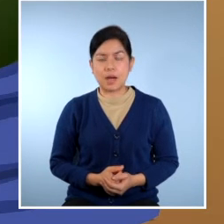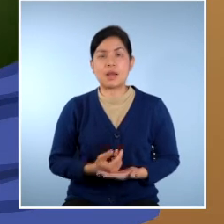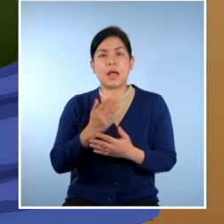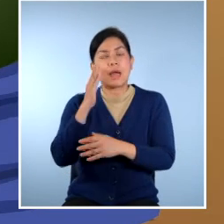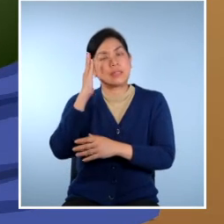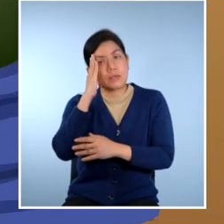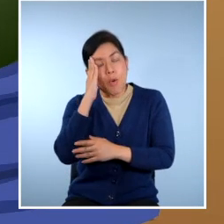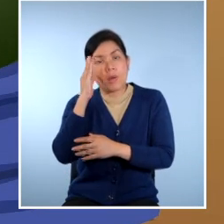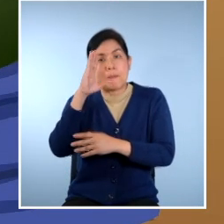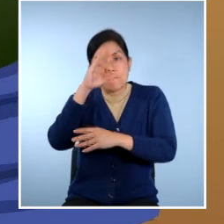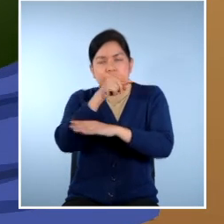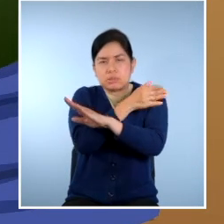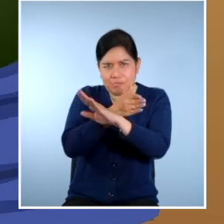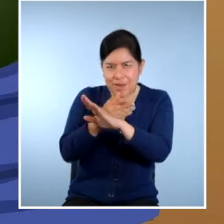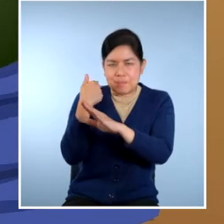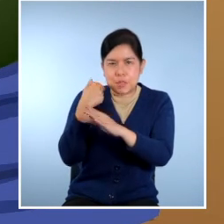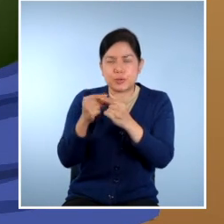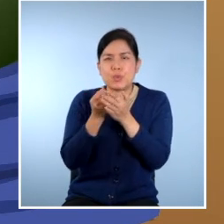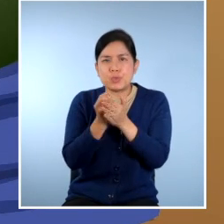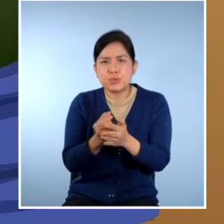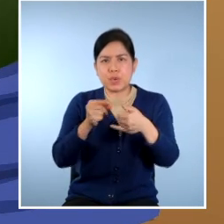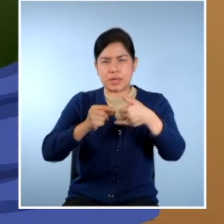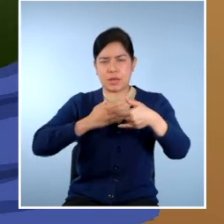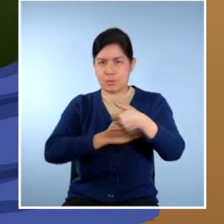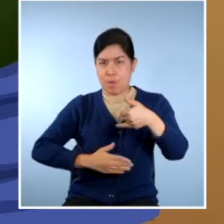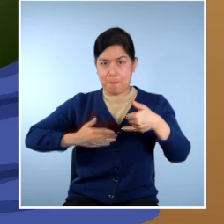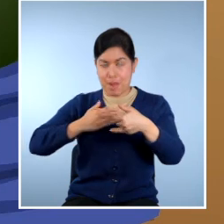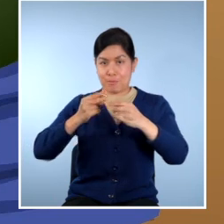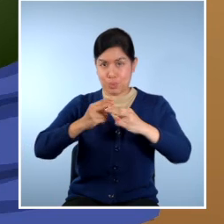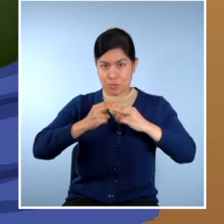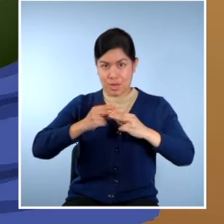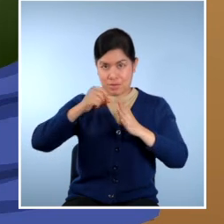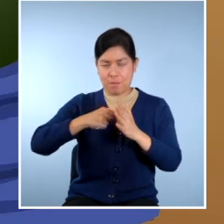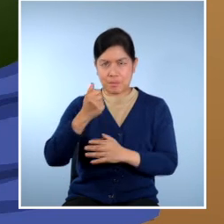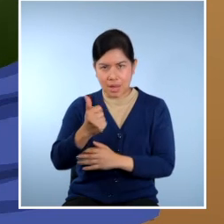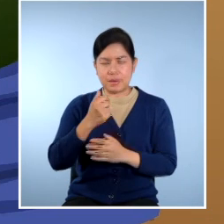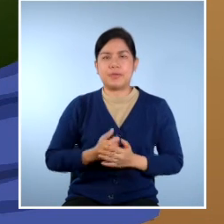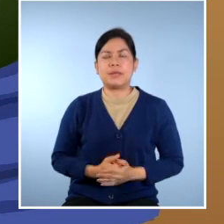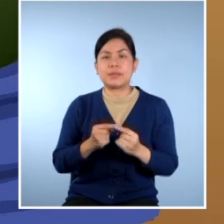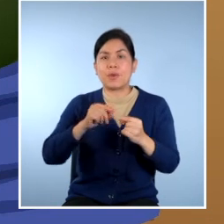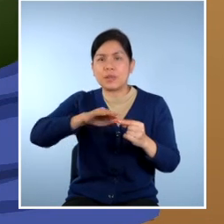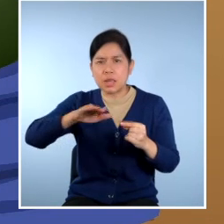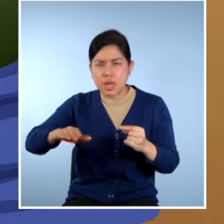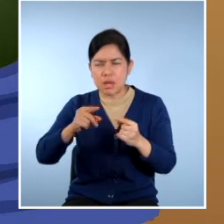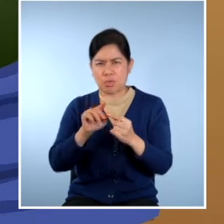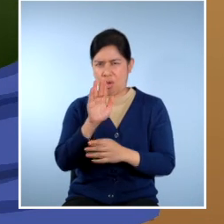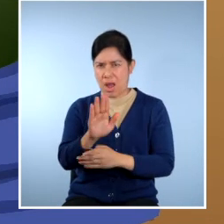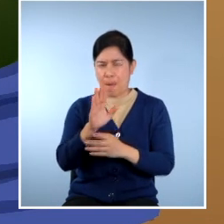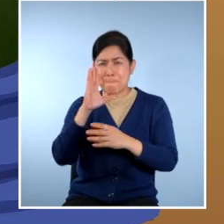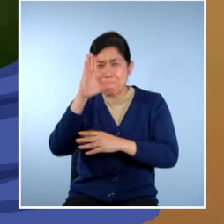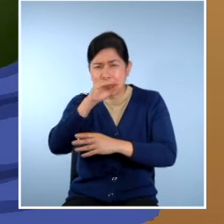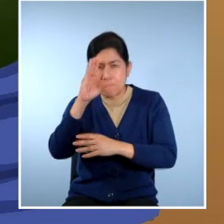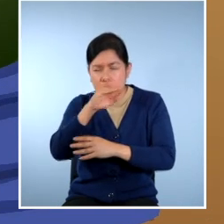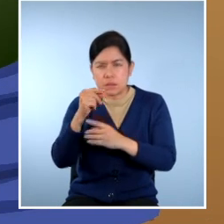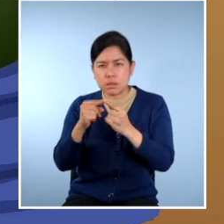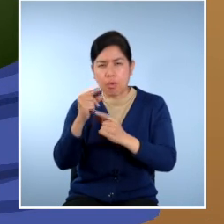การนอนหัวค้ำช่วยให้รังกายช่อมแซมตวเองและเจริเติบโตได้ดีเพราะฉะนั้นเด็กเด็กยานอนดึกอย่าอดนอน